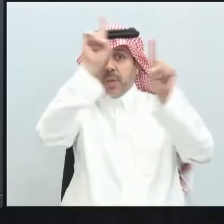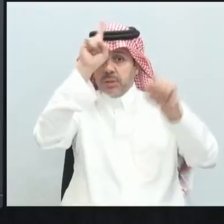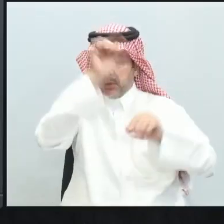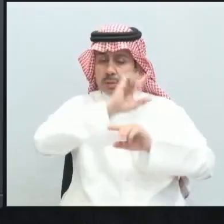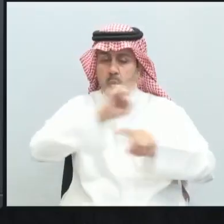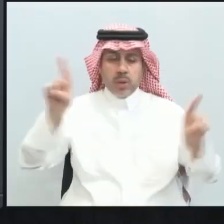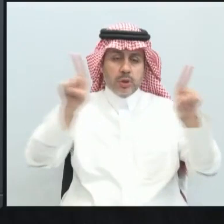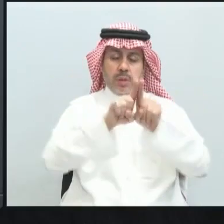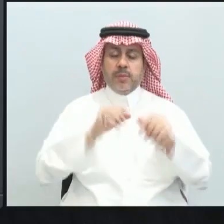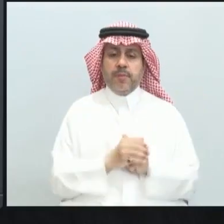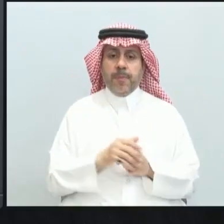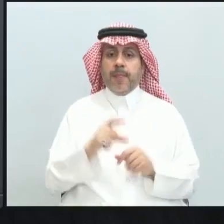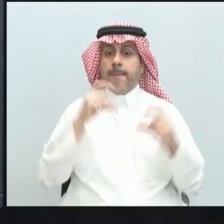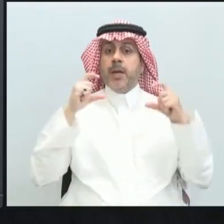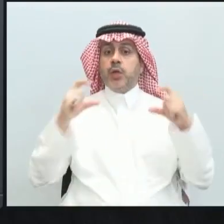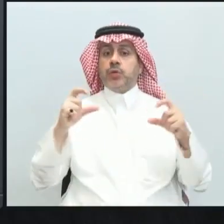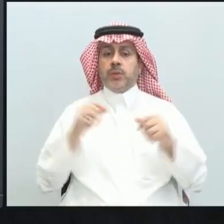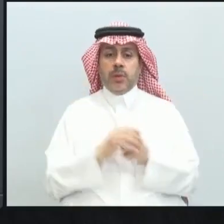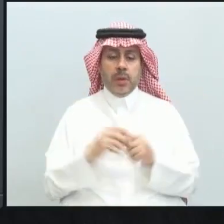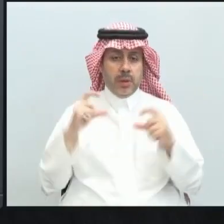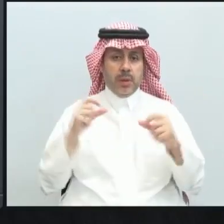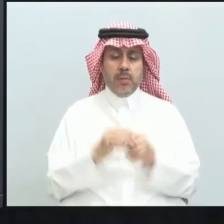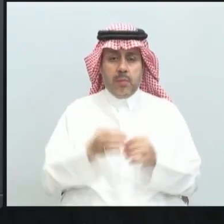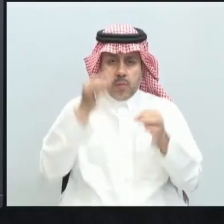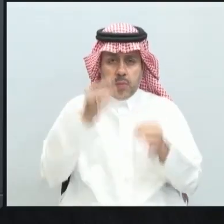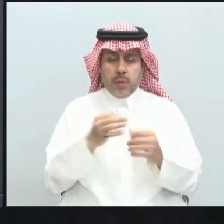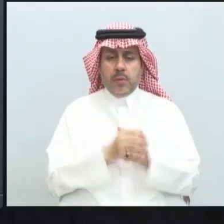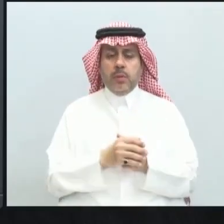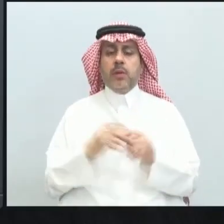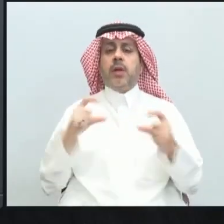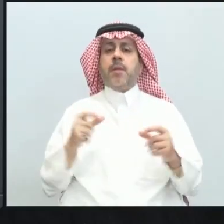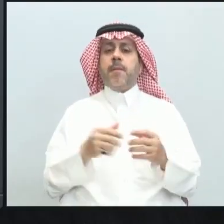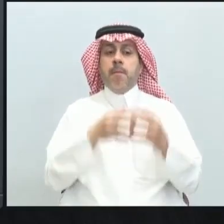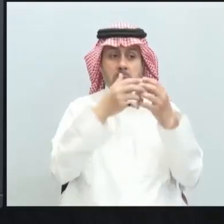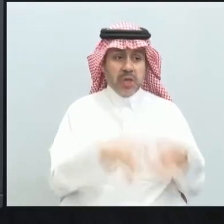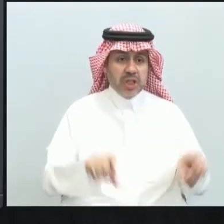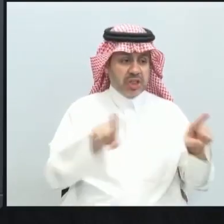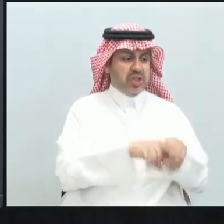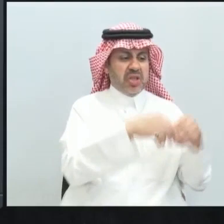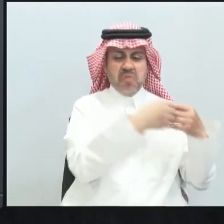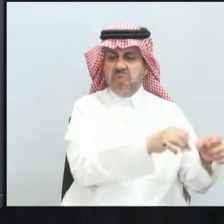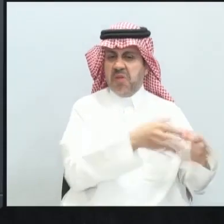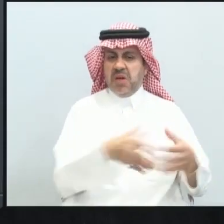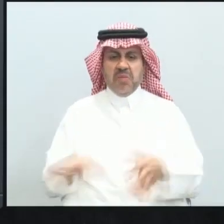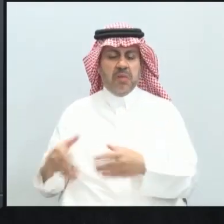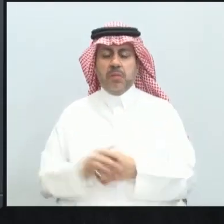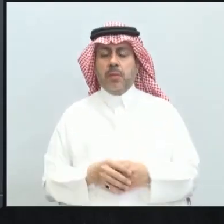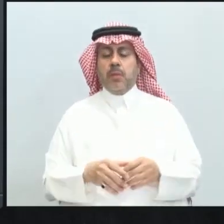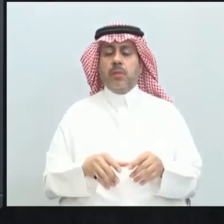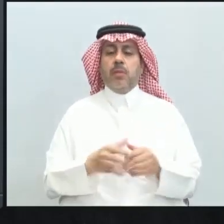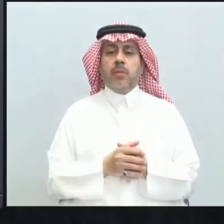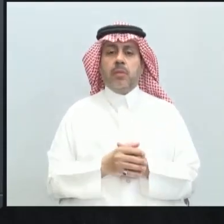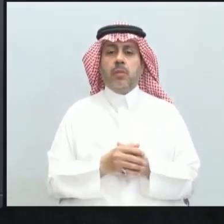وجاتى بالحجج والبراهين المؤكده الداله على بطلان الشرك والتعلق بغير الله سبحانه